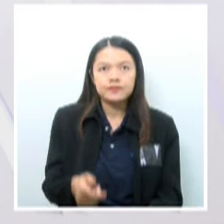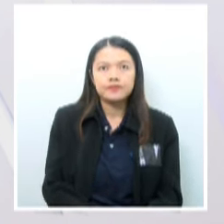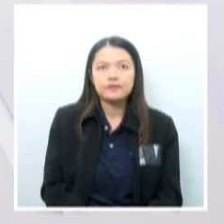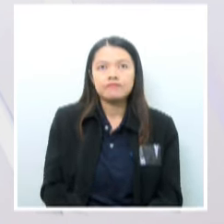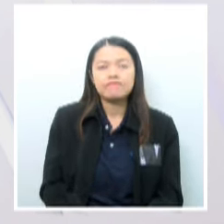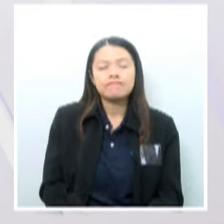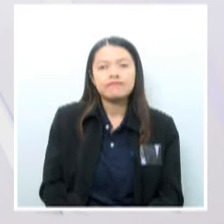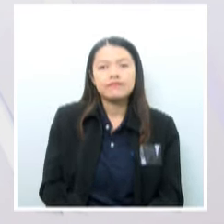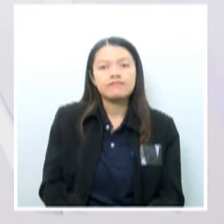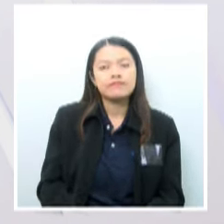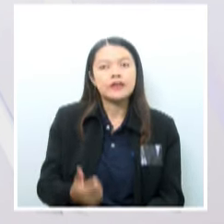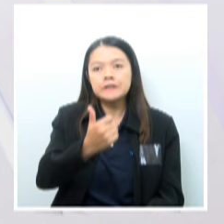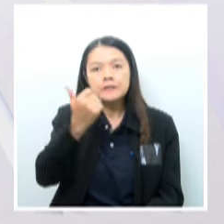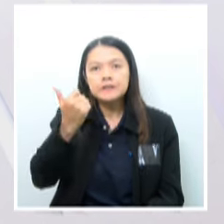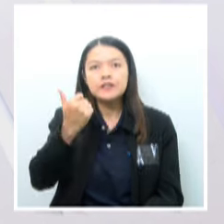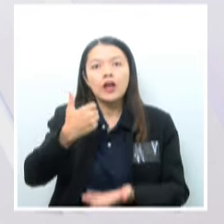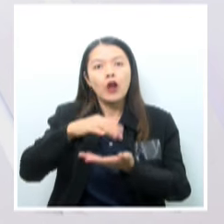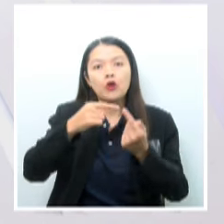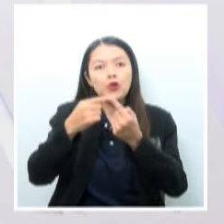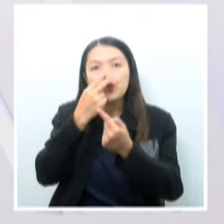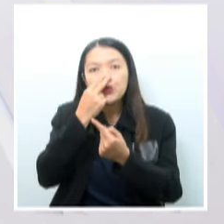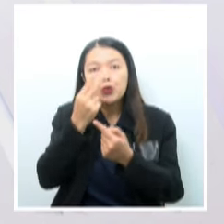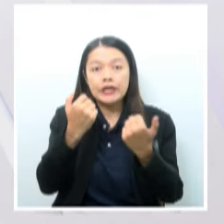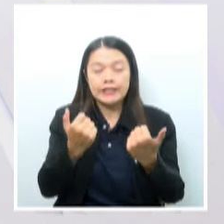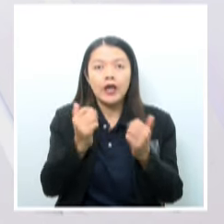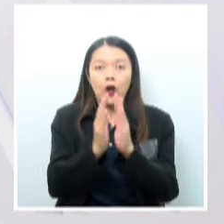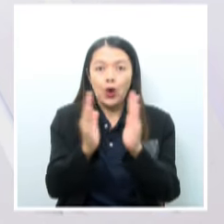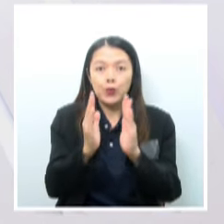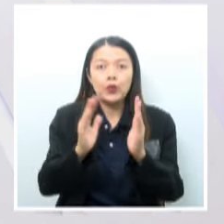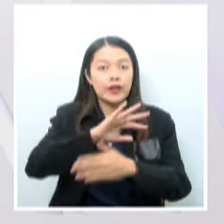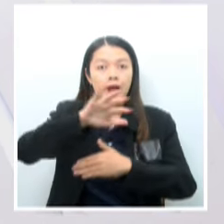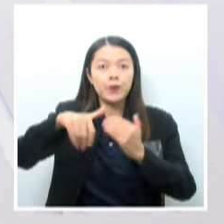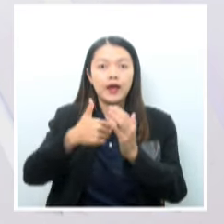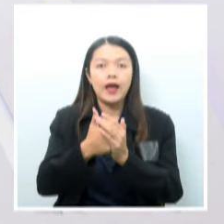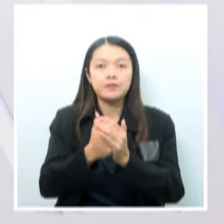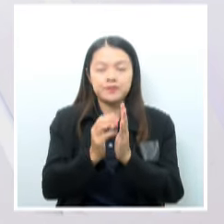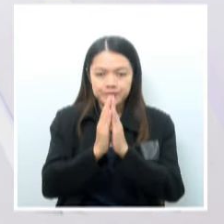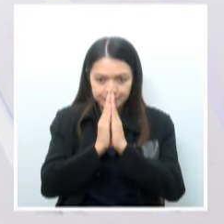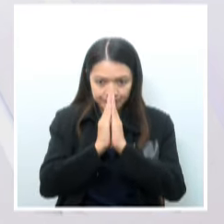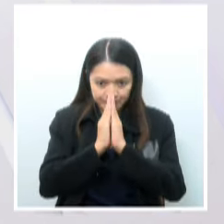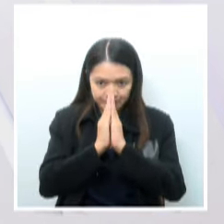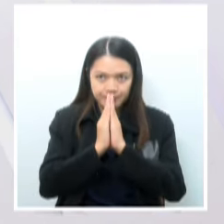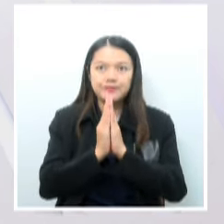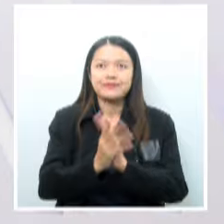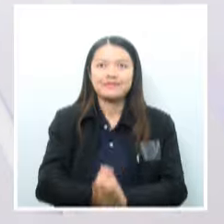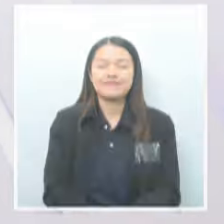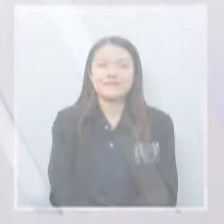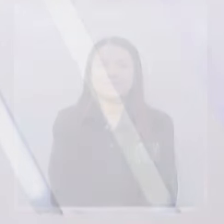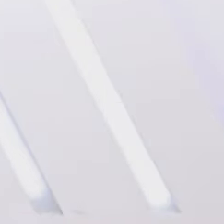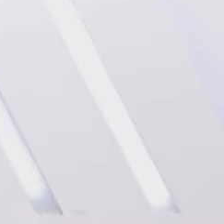อื่นๆนะคะซึ่งก็ขอเชิญท่านรับชมต่อไปได้สำหรับช่วงนี้ขอบคุณทุกท่านมากค่ะสวัสดีค่ะ